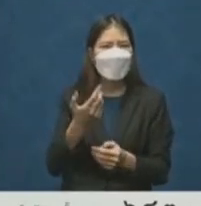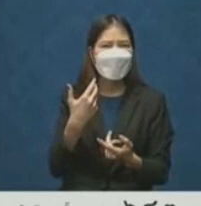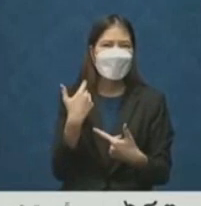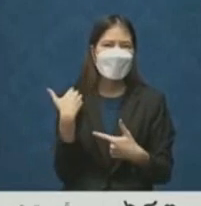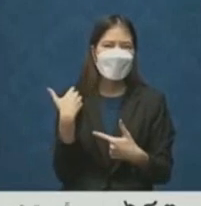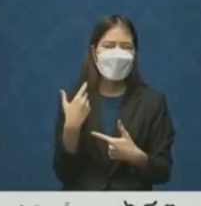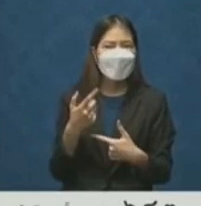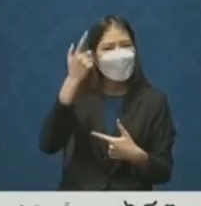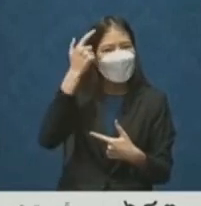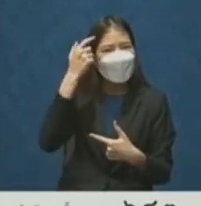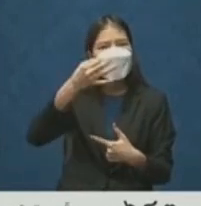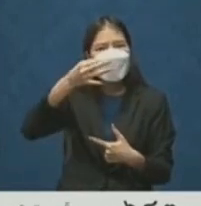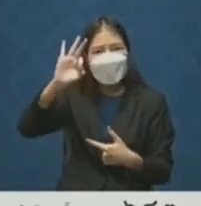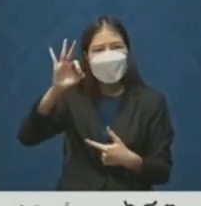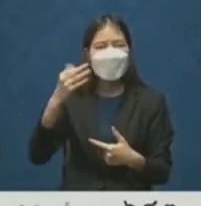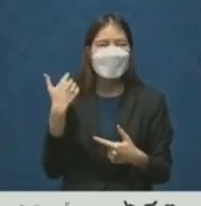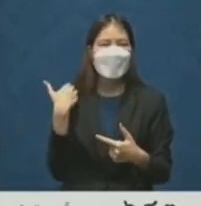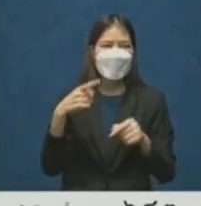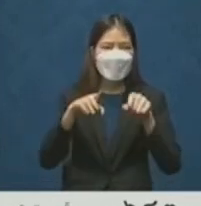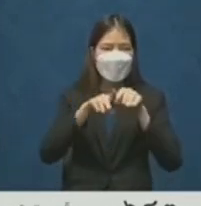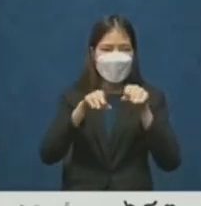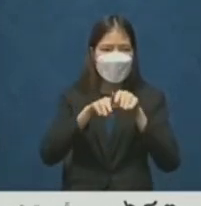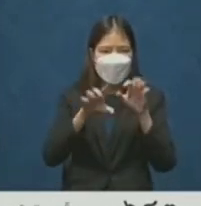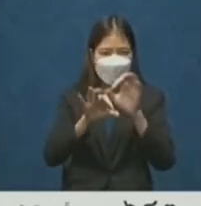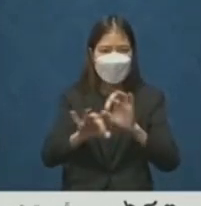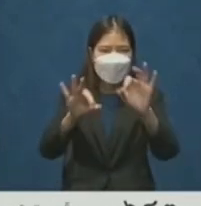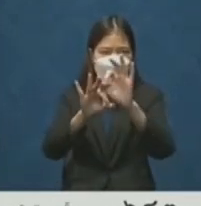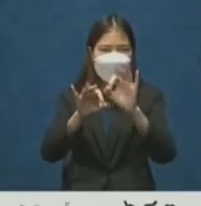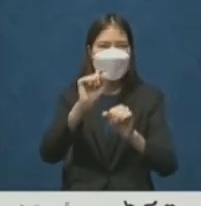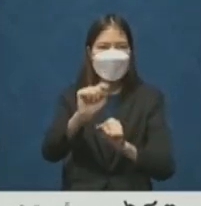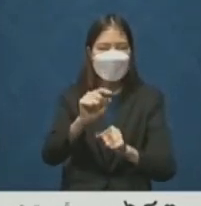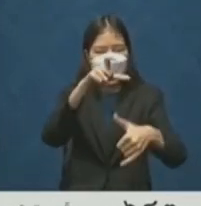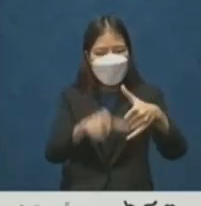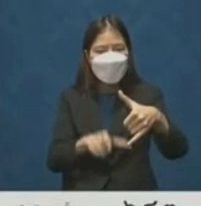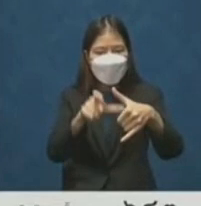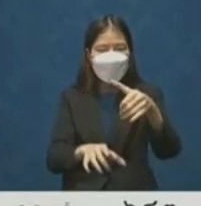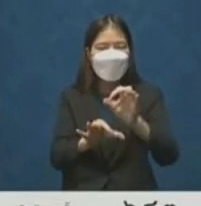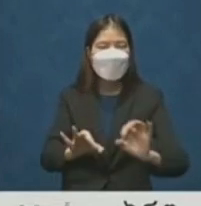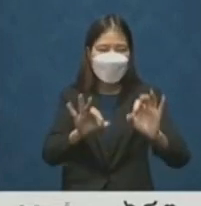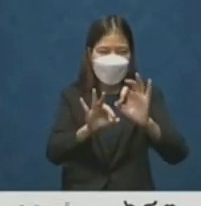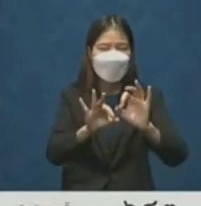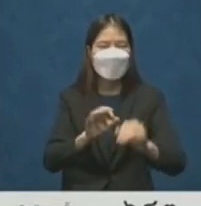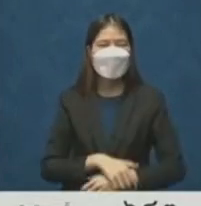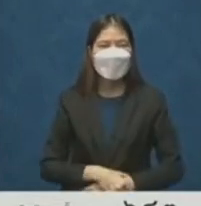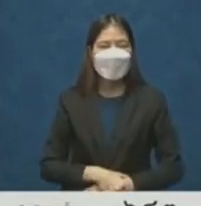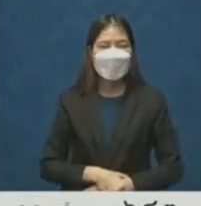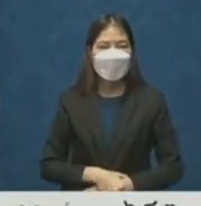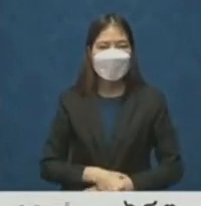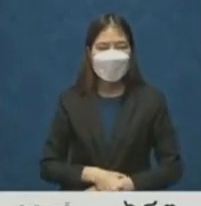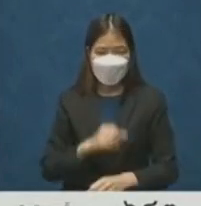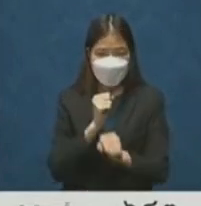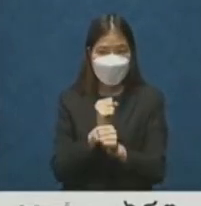าคือแนวคิดเสรีนิยมซึ่งแนวคิดเสรีนิยมเนี่ยจะเน้นเรื่องของปัจเจกเป็นหลักแล้วก็จะมี